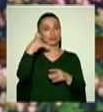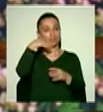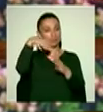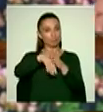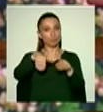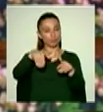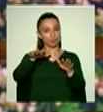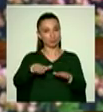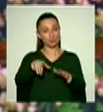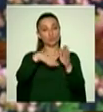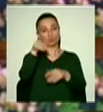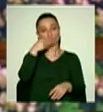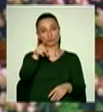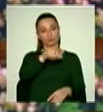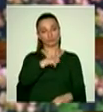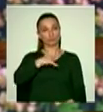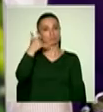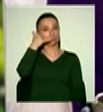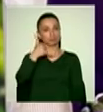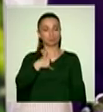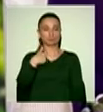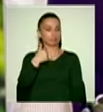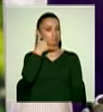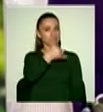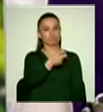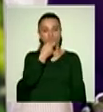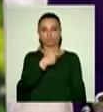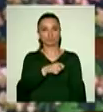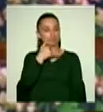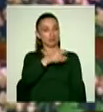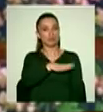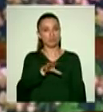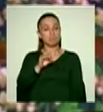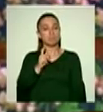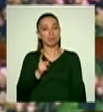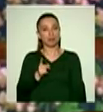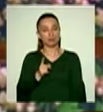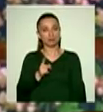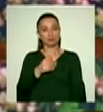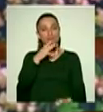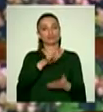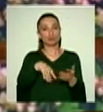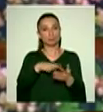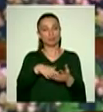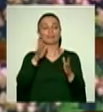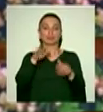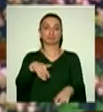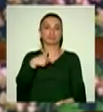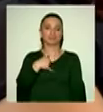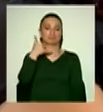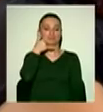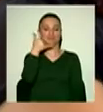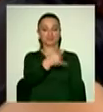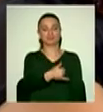რადგან შენთან არ არის ტელეფონი, მოდი შენ დამირეკეო. მე არ ვრეკავდი. არ ვრეკავდი, მაგრამ